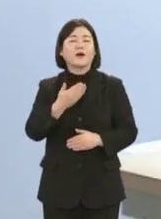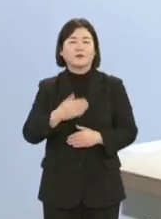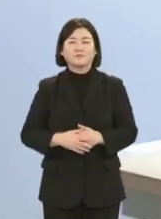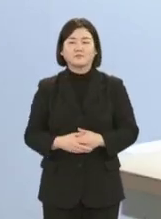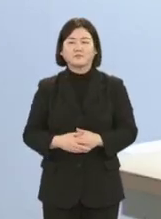있습니다